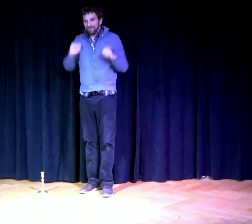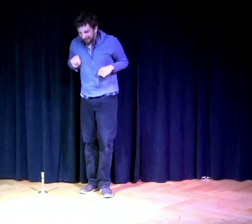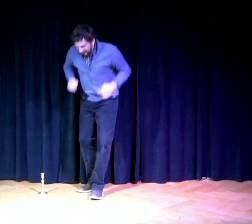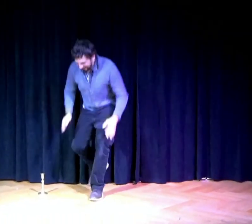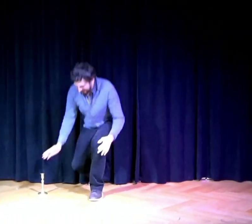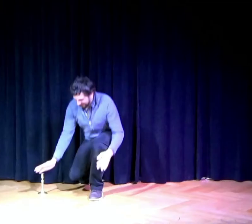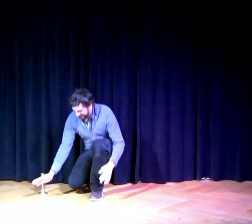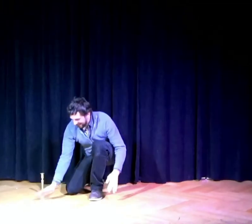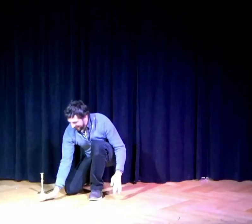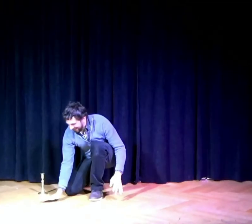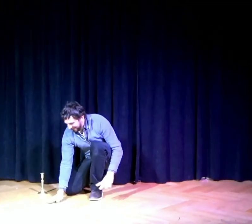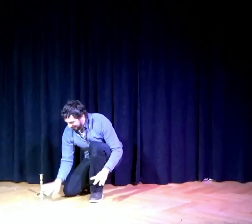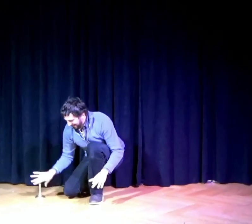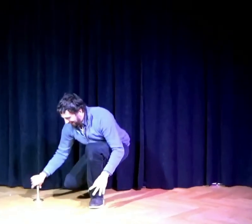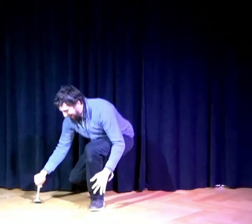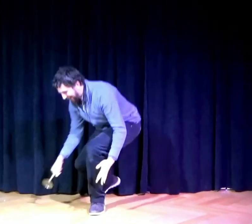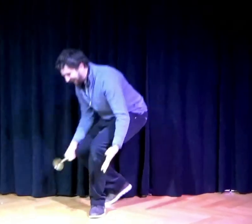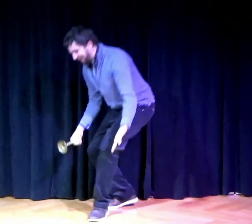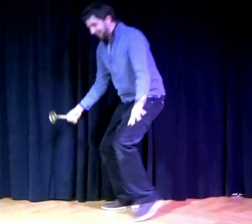Umweltfreundlich und vegan, nicht?